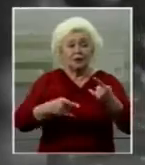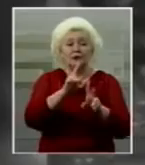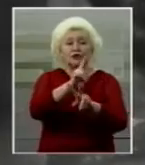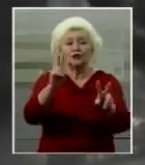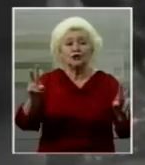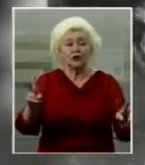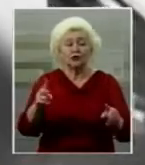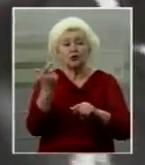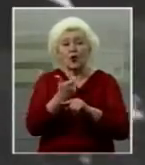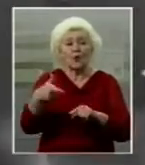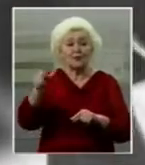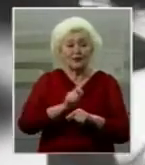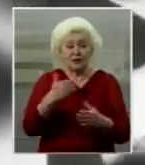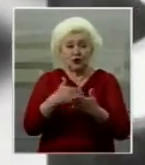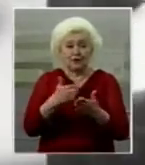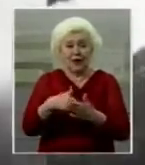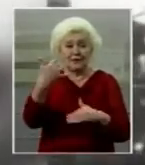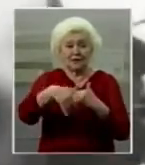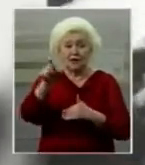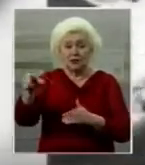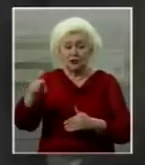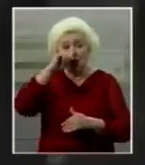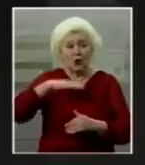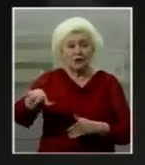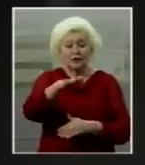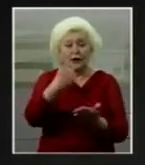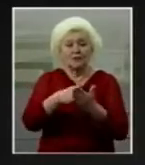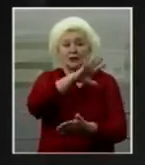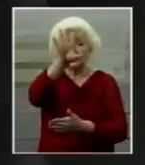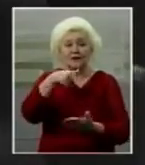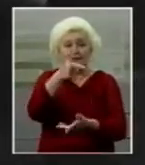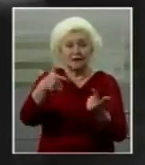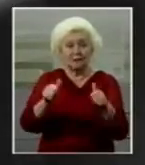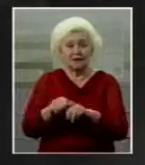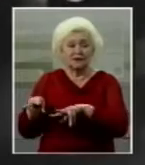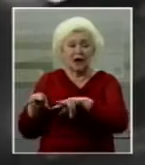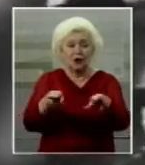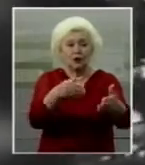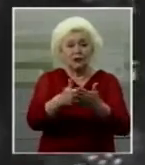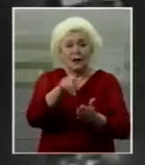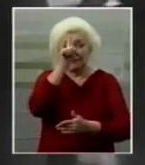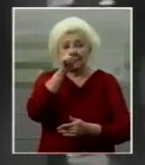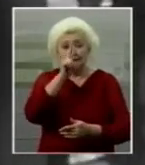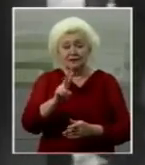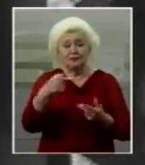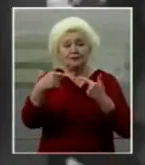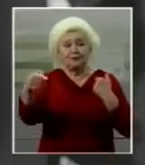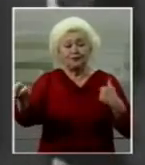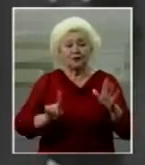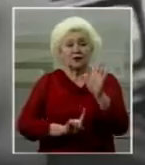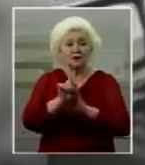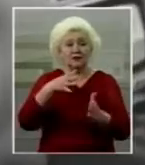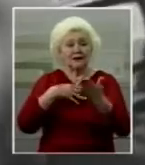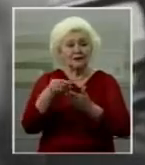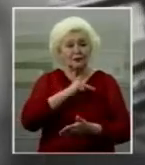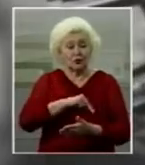ніхто, більшість навіть херсонців, і в Україні це майже всі міста однаково, десь там місяць-два різниця починали свою